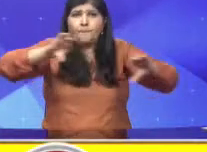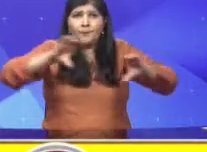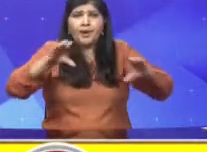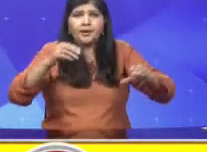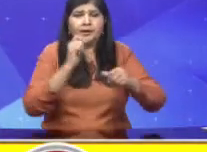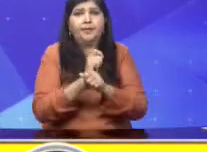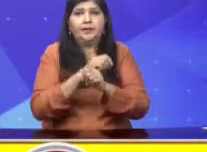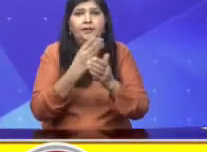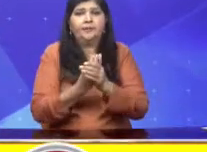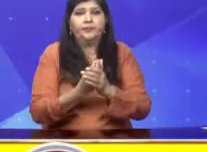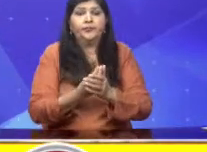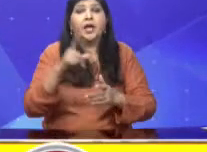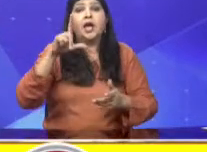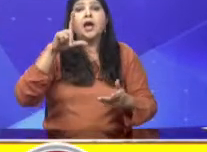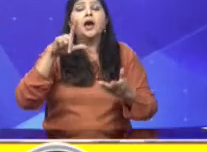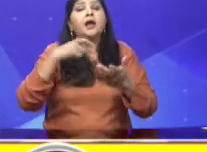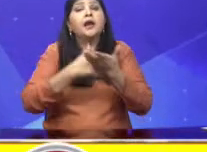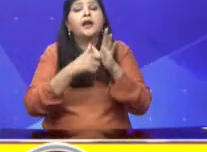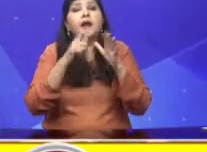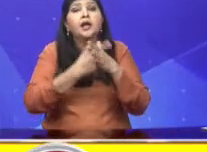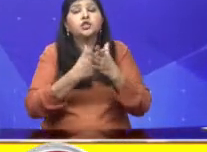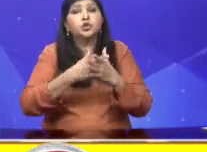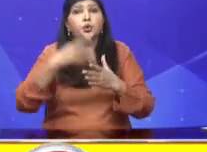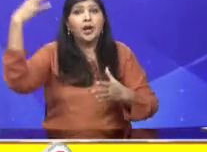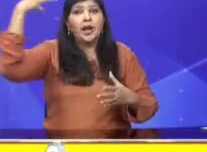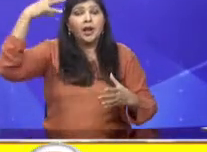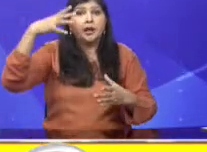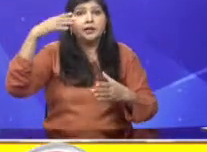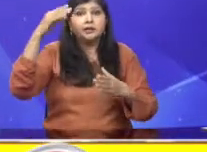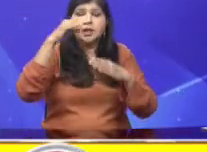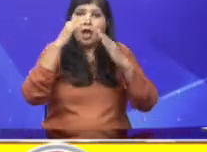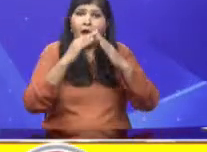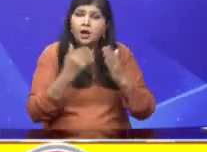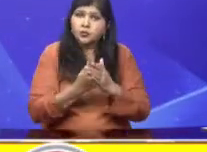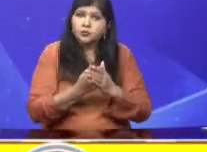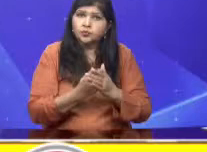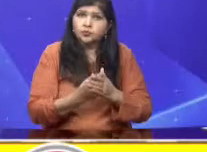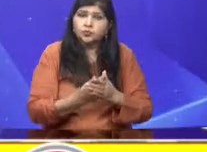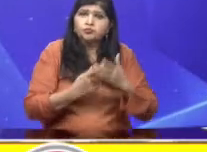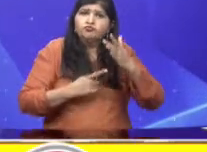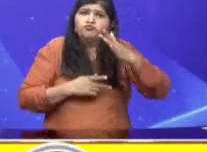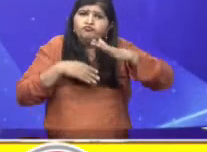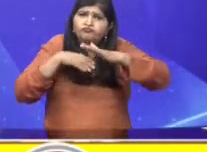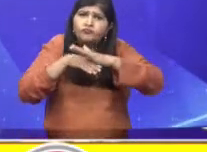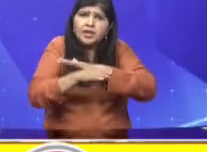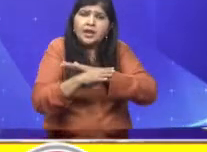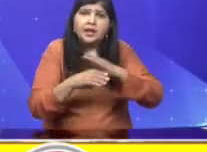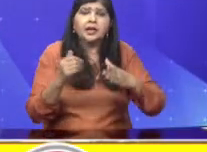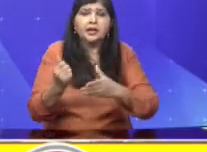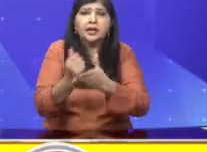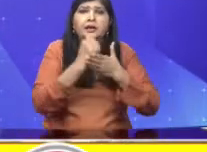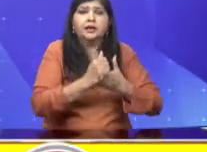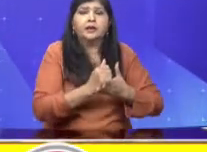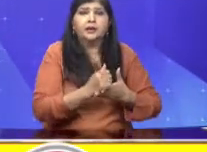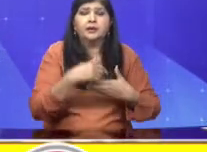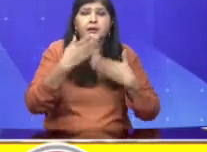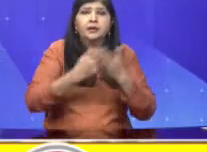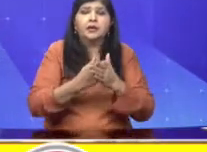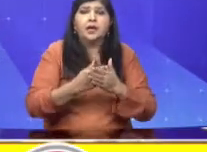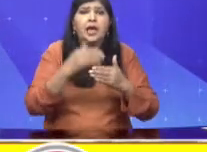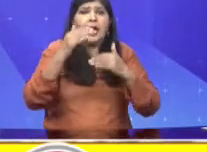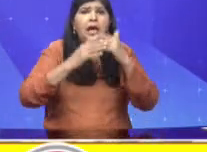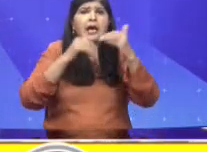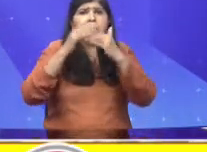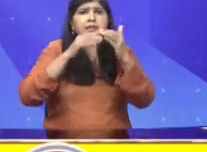में lighthouse French technology से बनाये जा रहा है जिन में tunnel के जरिये monolithic concrete